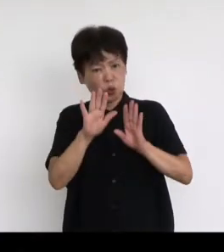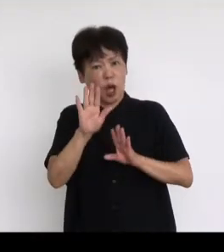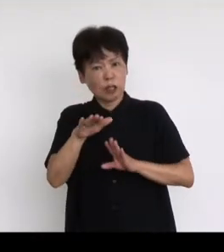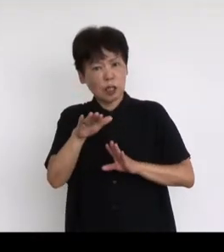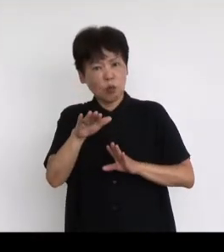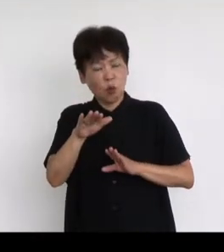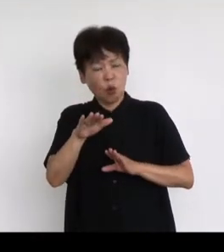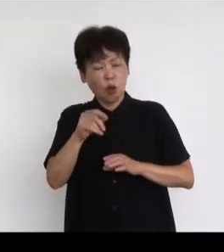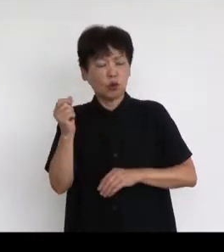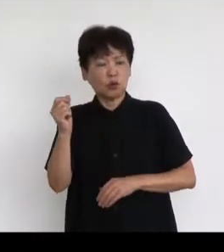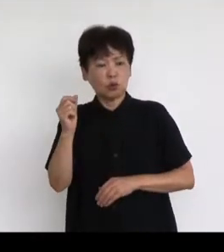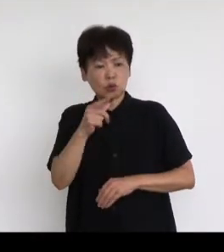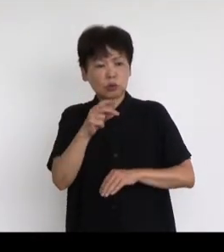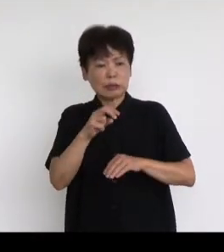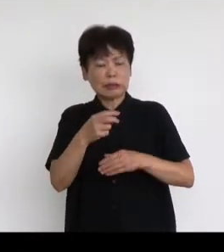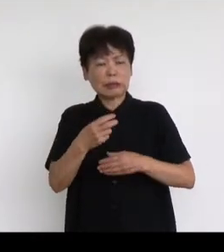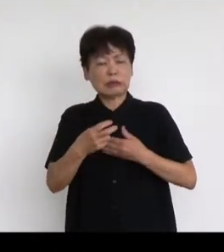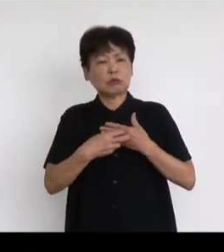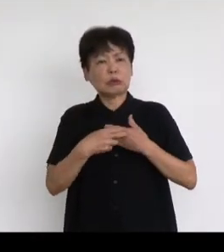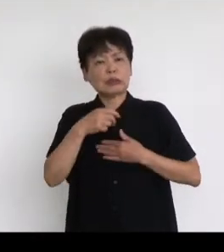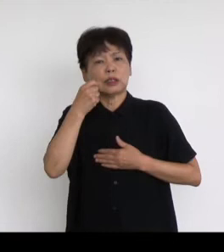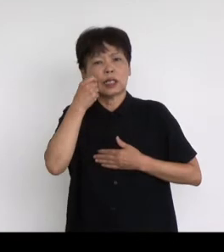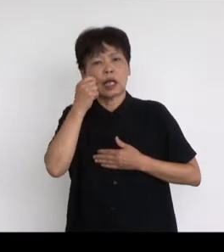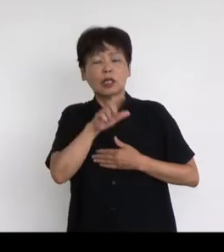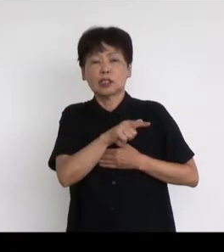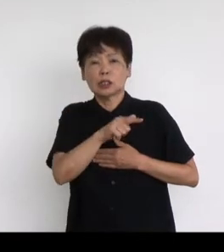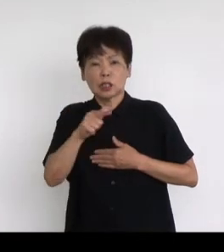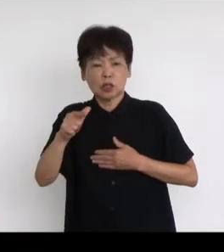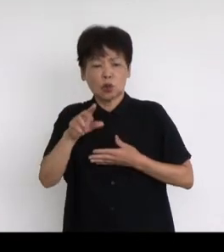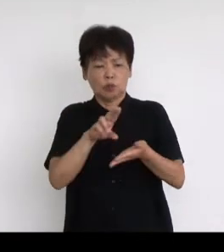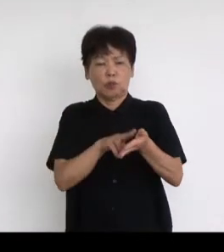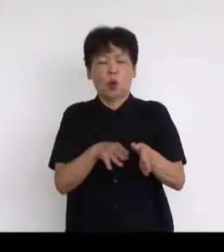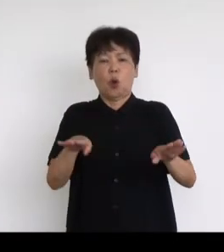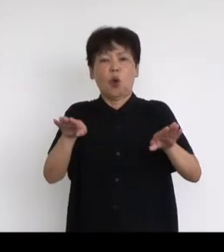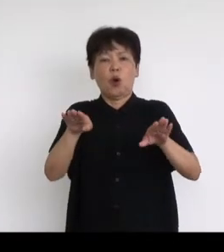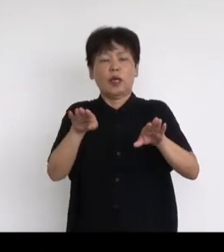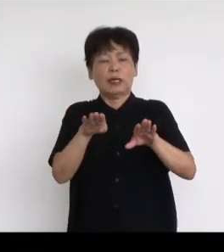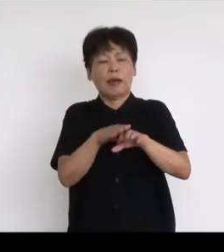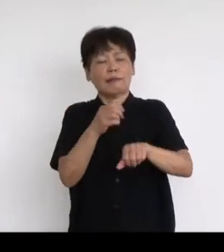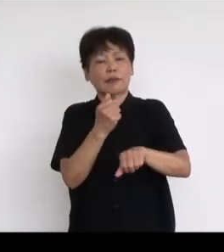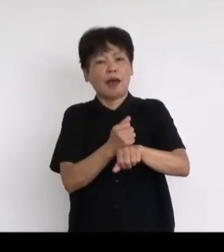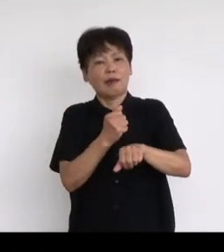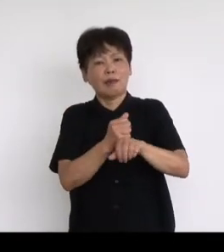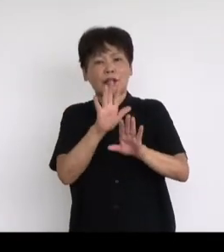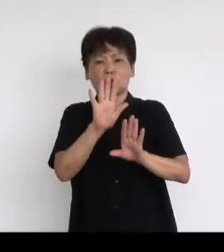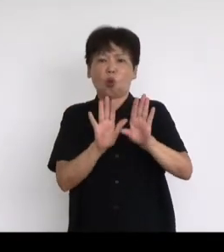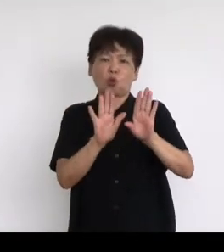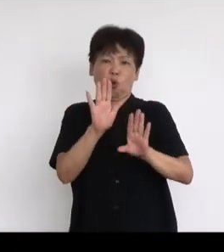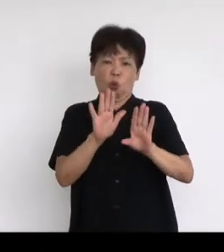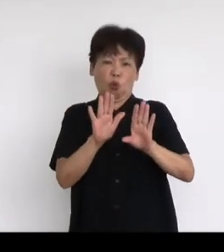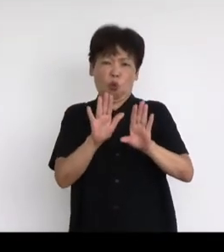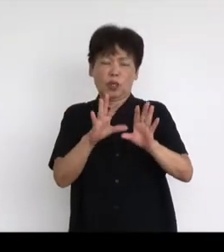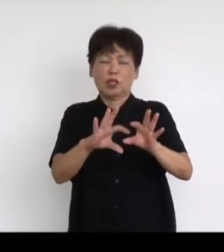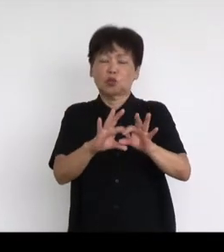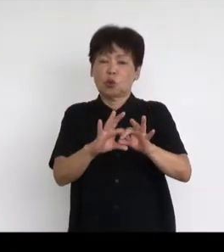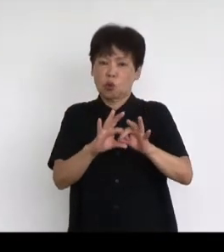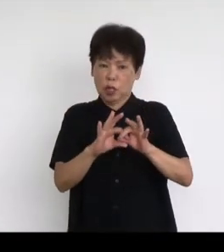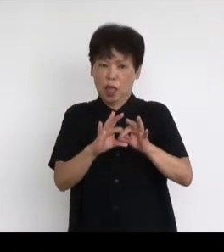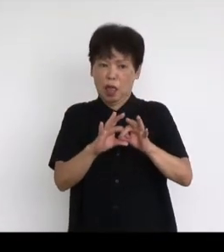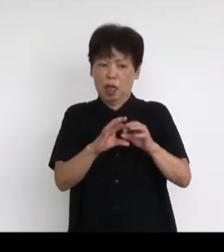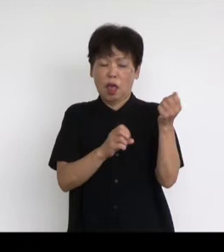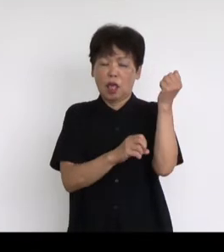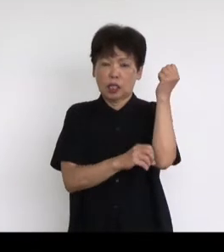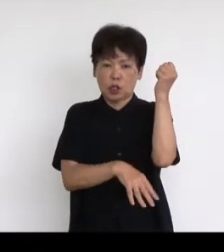診できないなど、医療機関の受け入れが困難な状況ですので、基礎疾患が